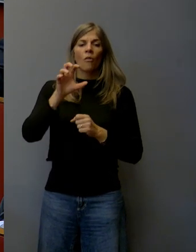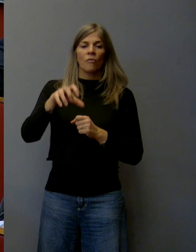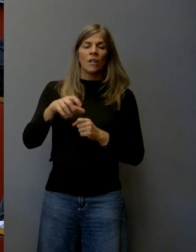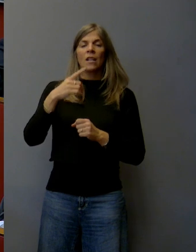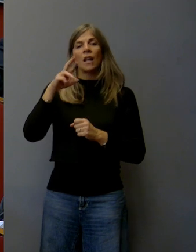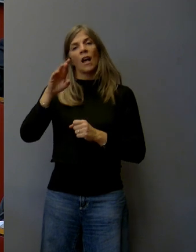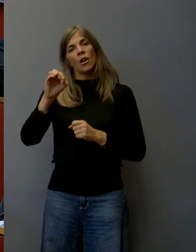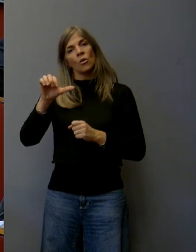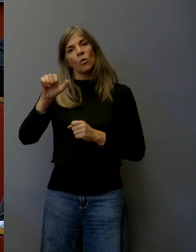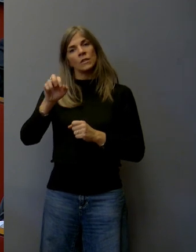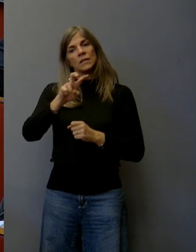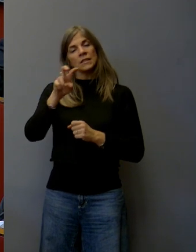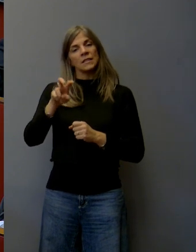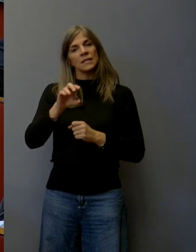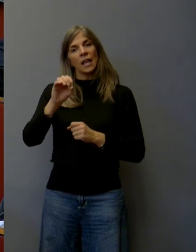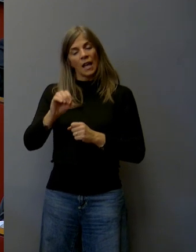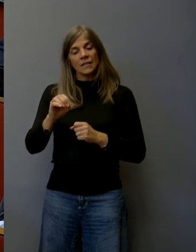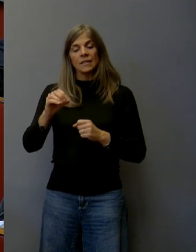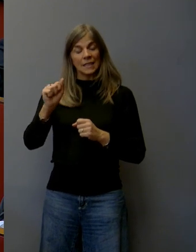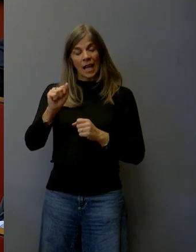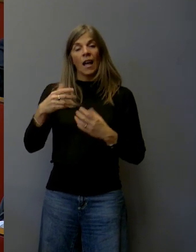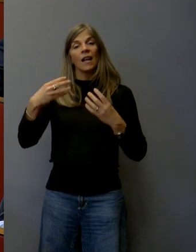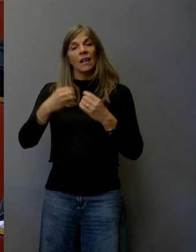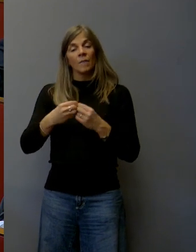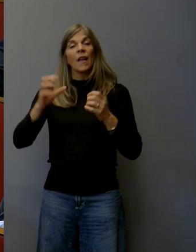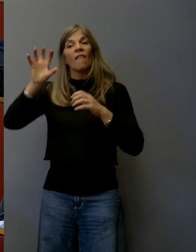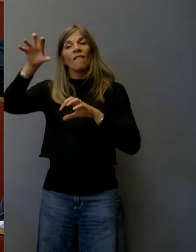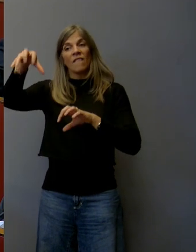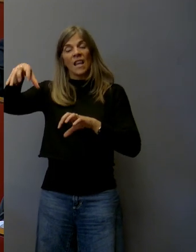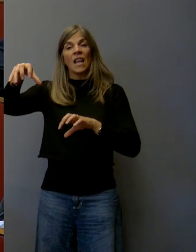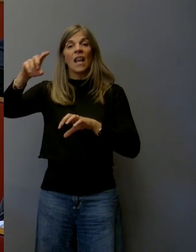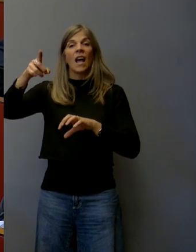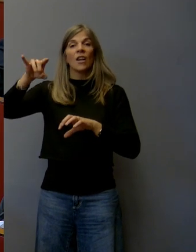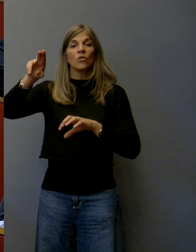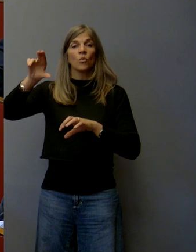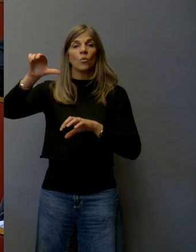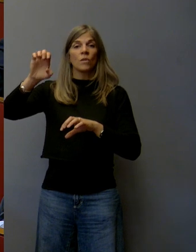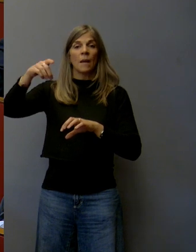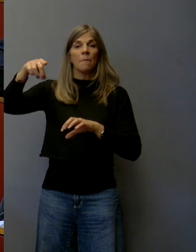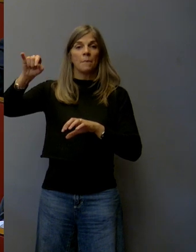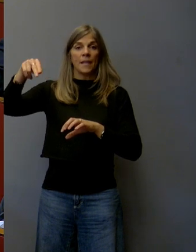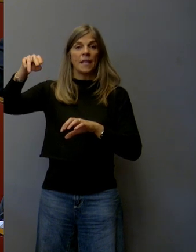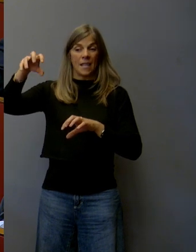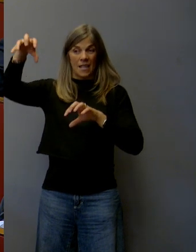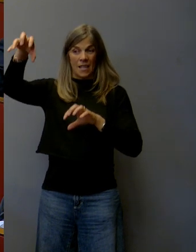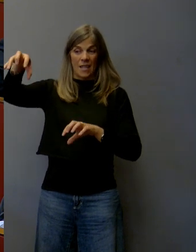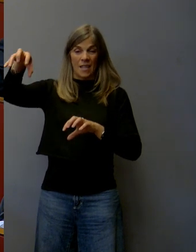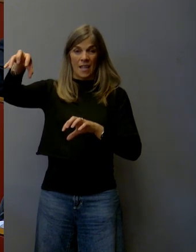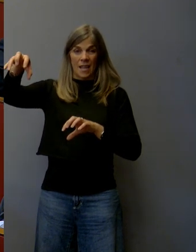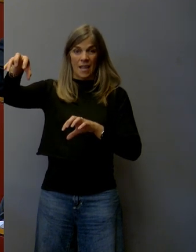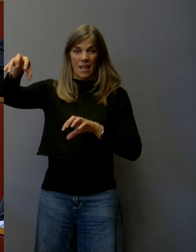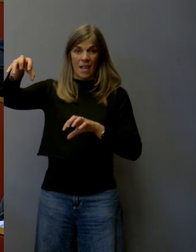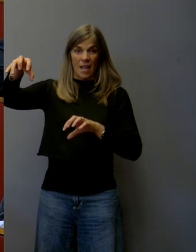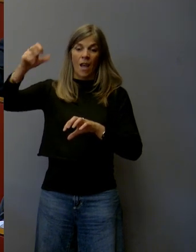la Villa Giuseppina in percorso collinare e potrebbe mettere appunto in comunicazione